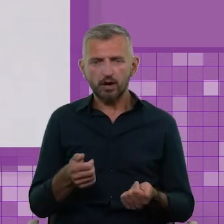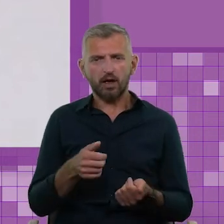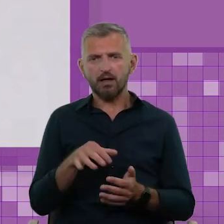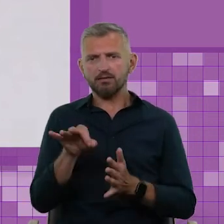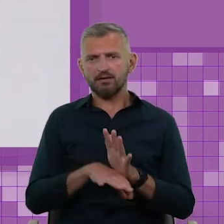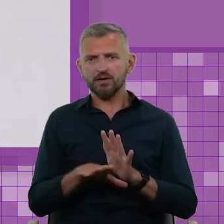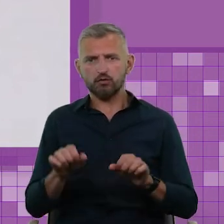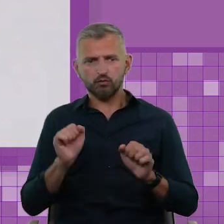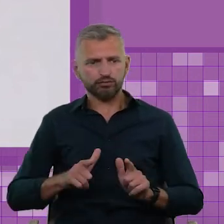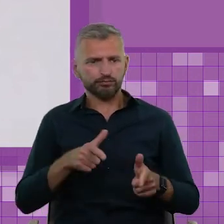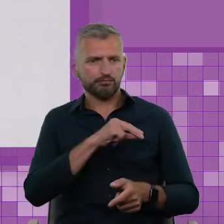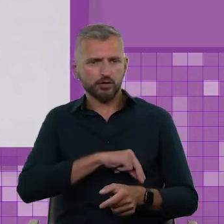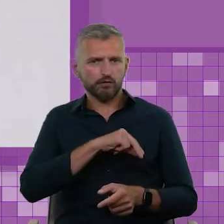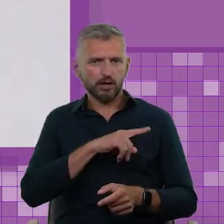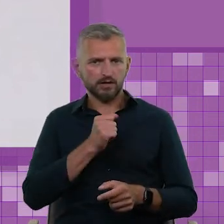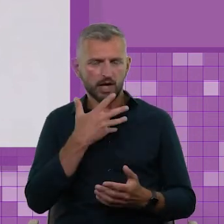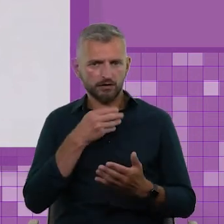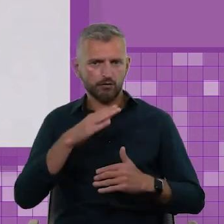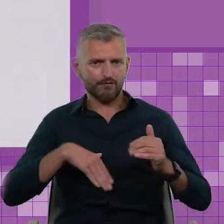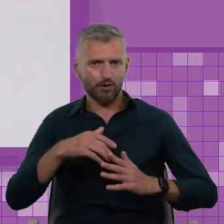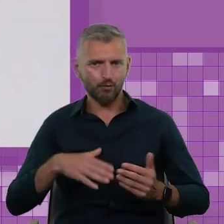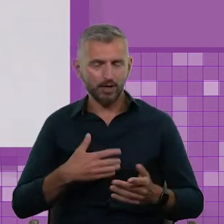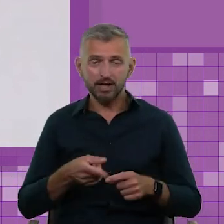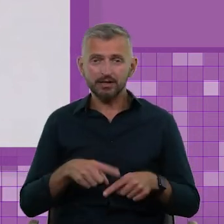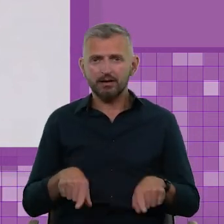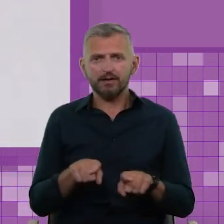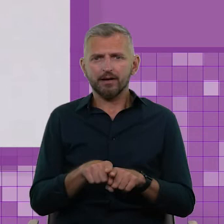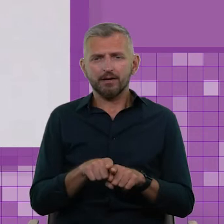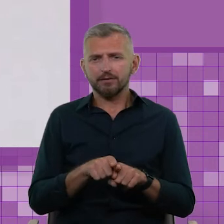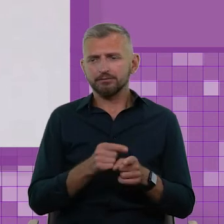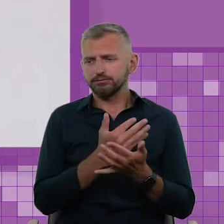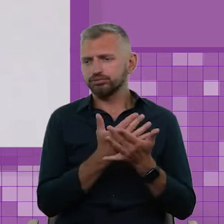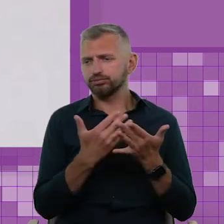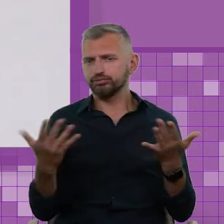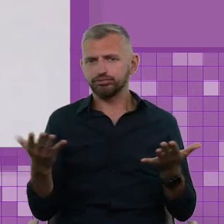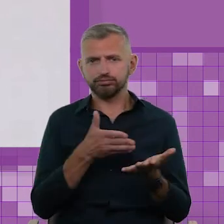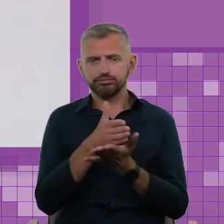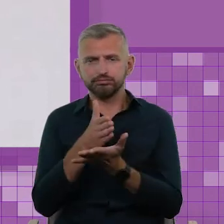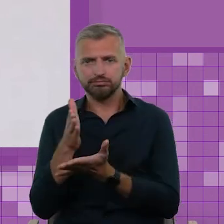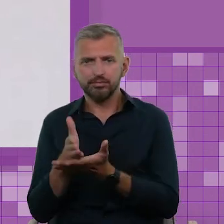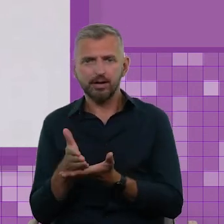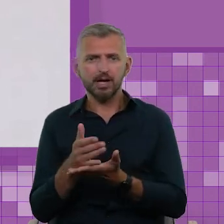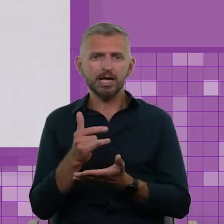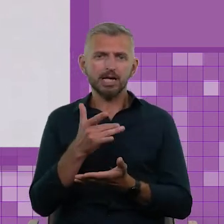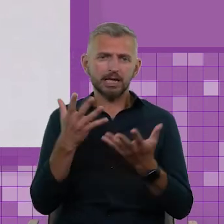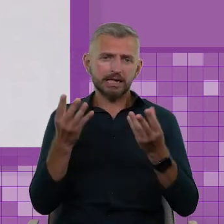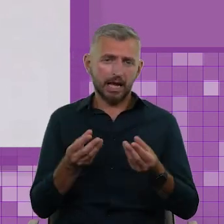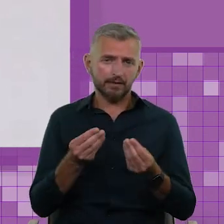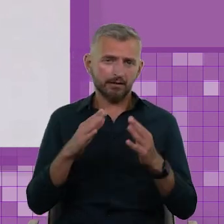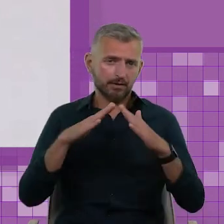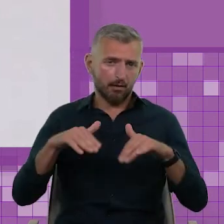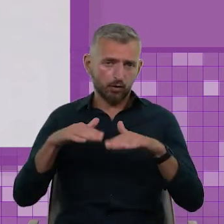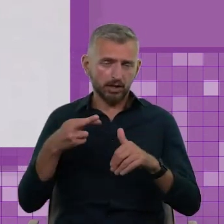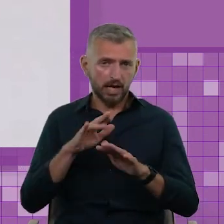піти працювати за фахом. Тобто це такий, ну, прям цілий спектр, це і зараз для табори для дітей. Тобто